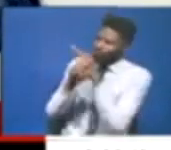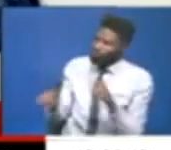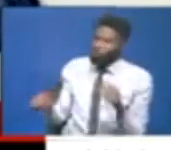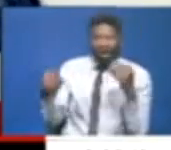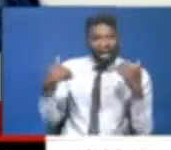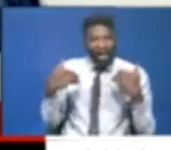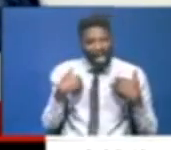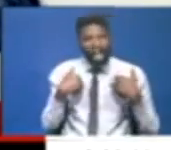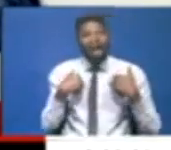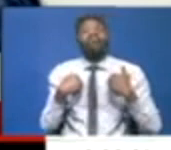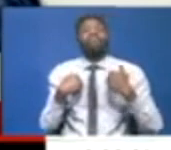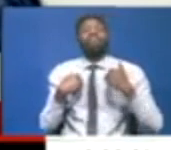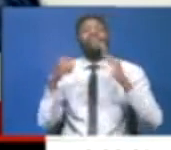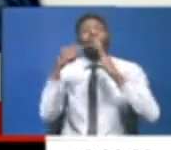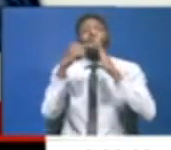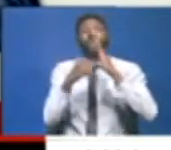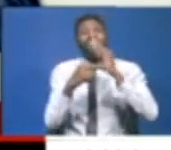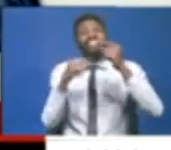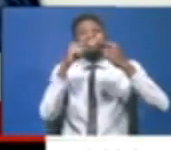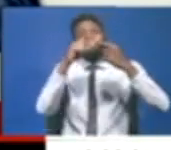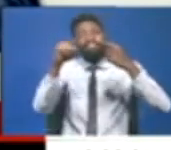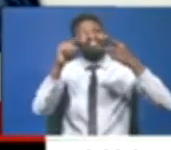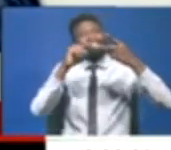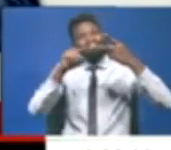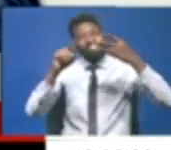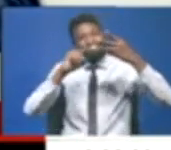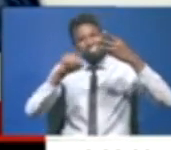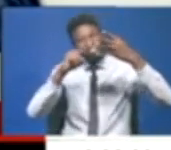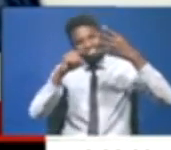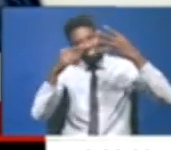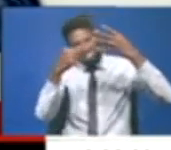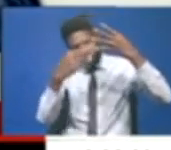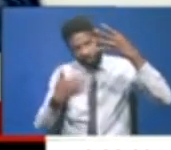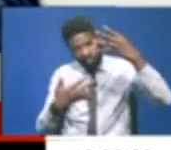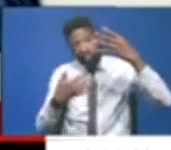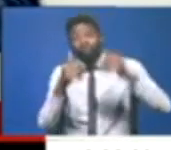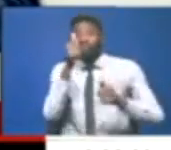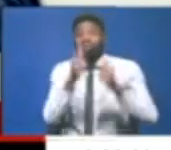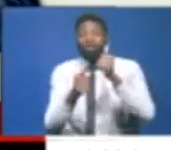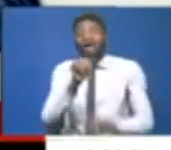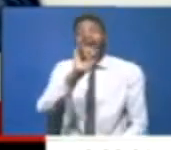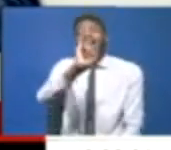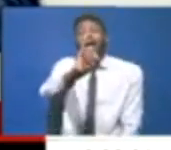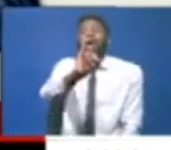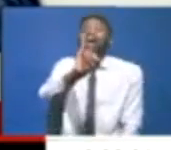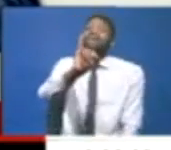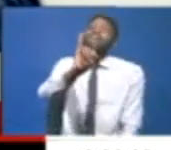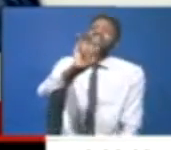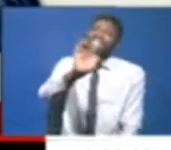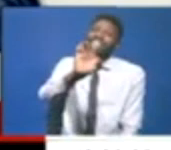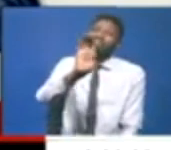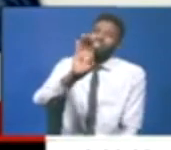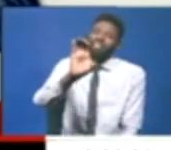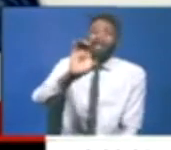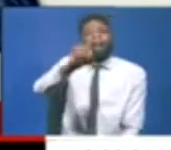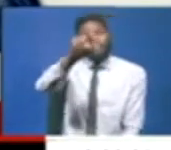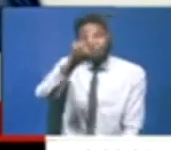ambayo ilipaswa tume ya IBC kuweza kutekeleza iwapo inaweza